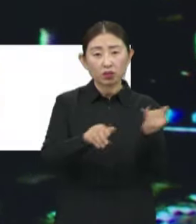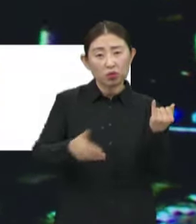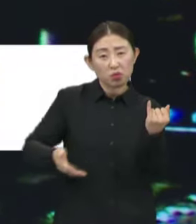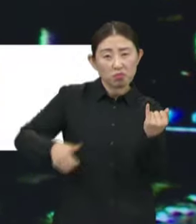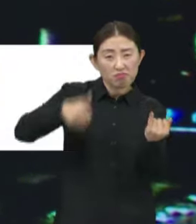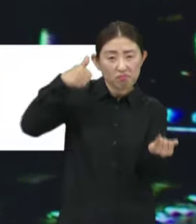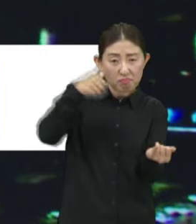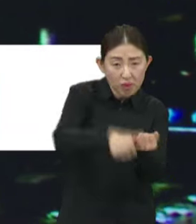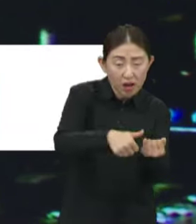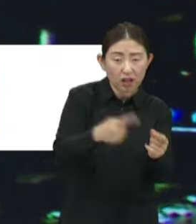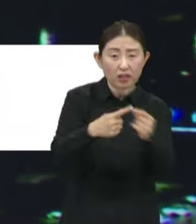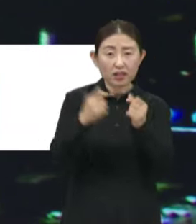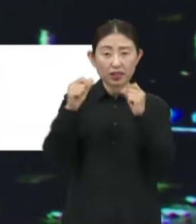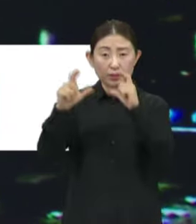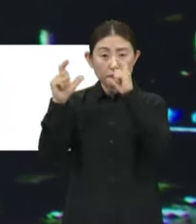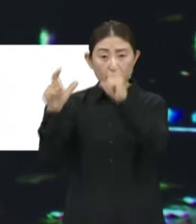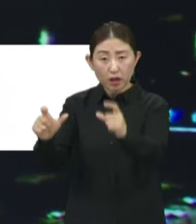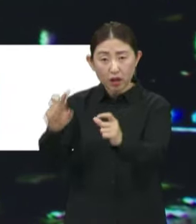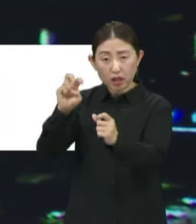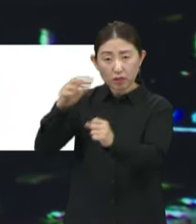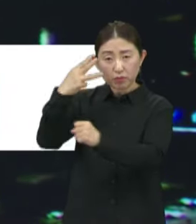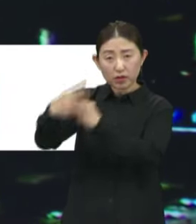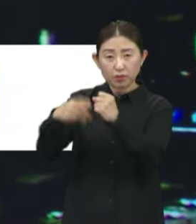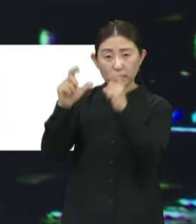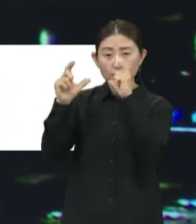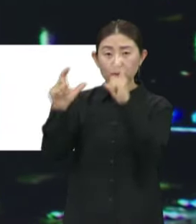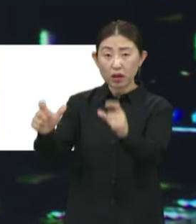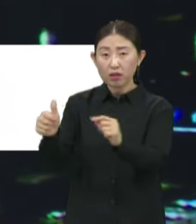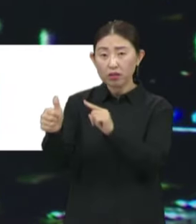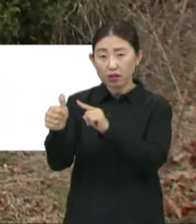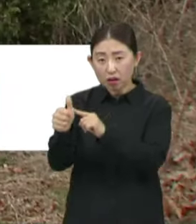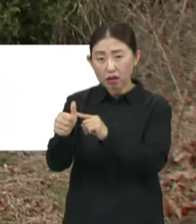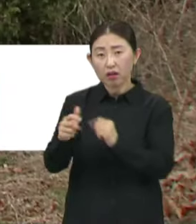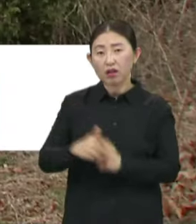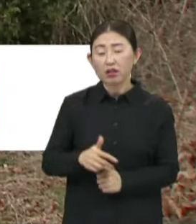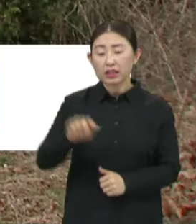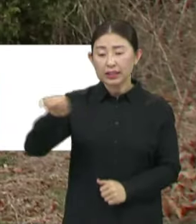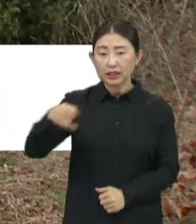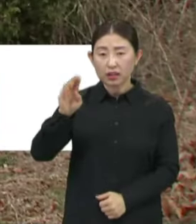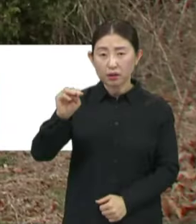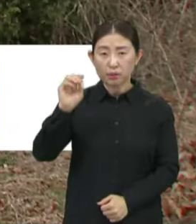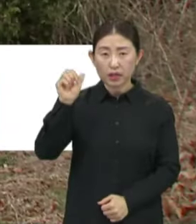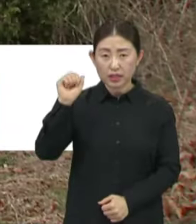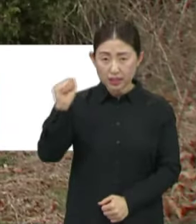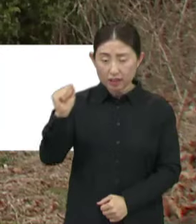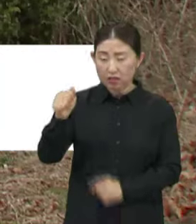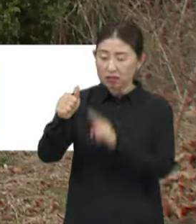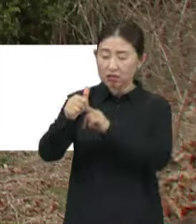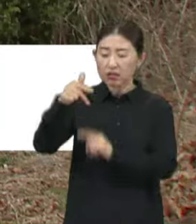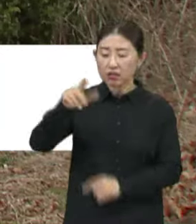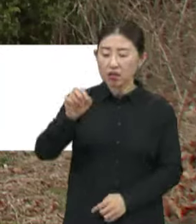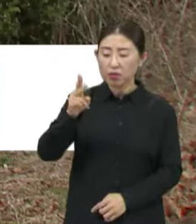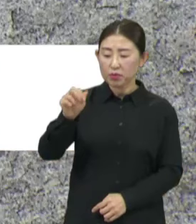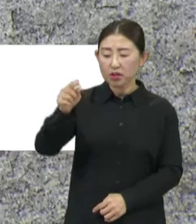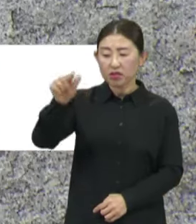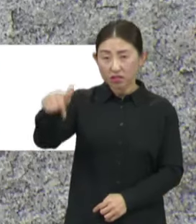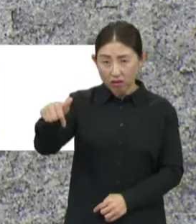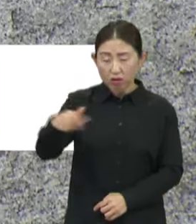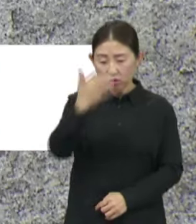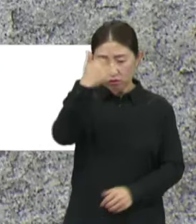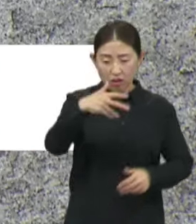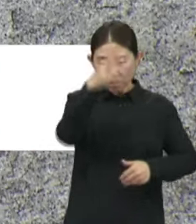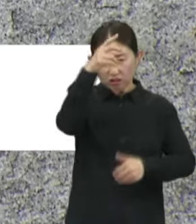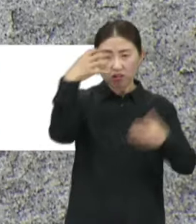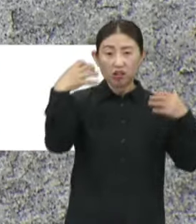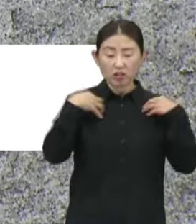여신도 성폭행 혐의로 1심에서 징역 23년을 선고받은 기독교 복음선교회 총재 정명석 씨와 관련해